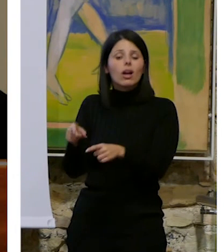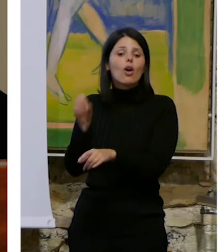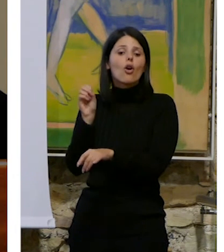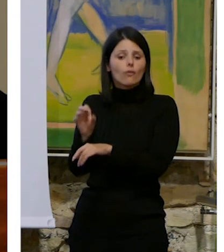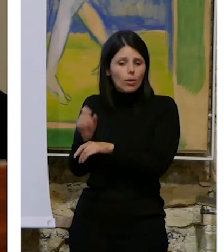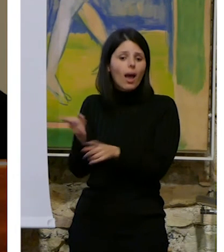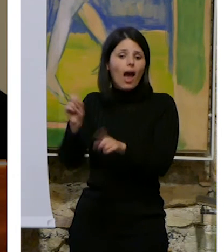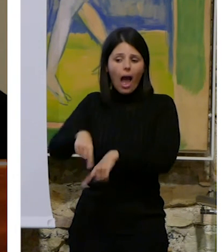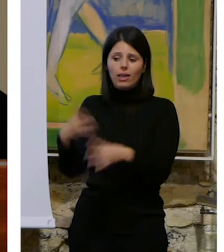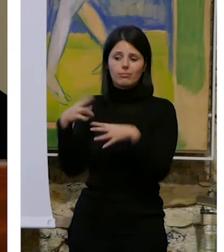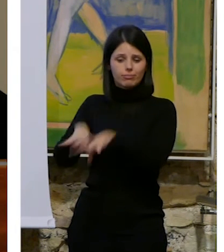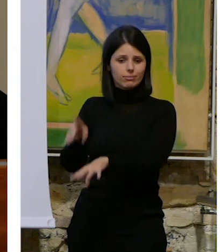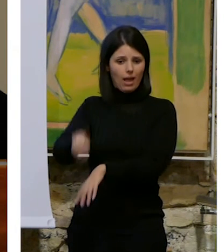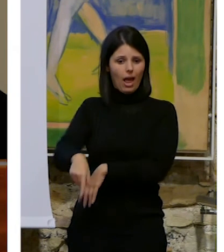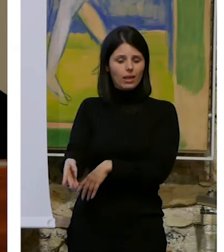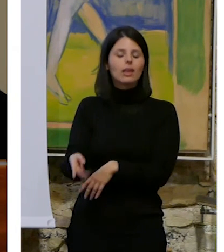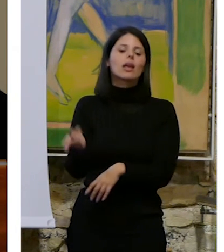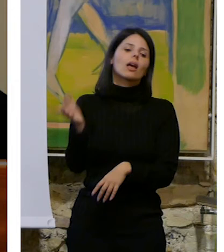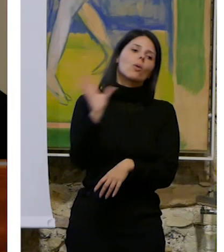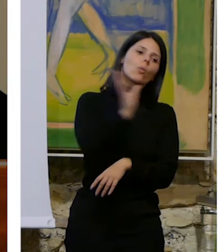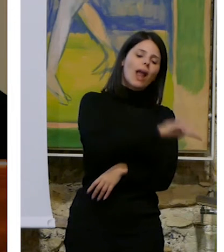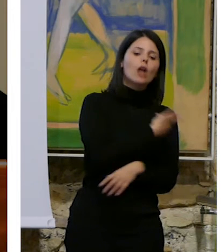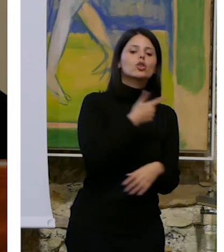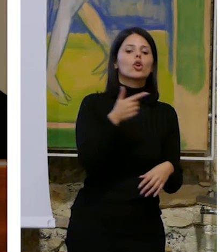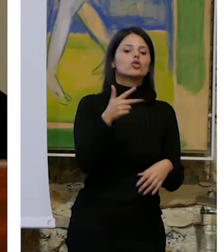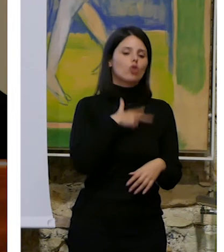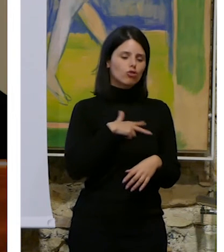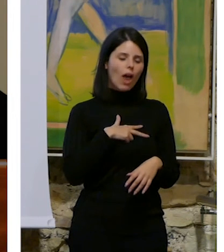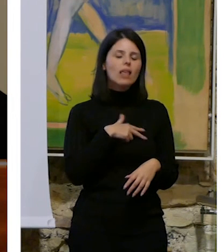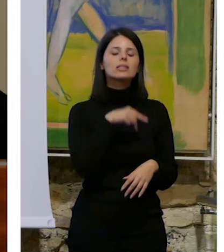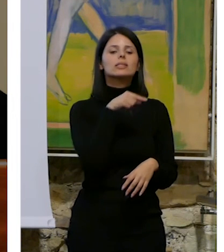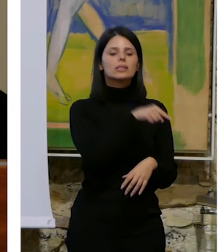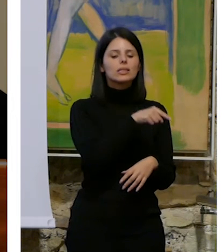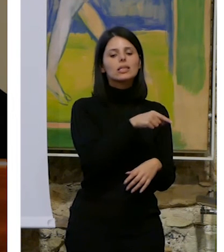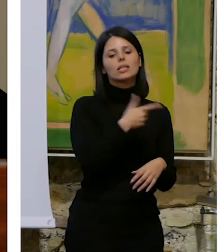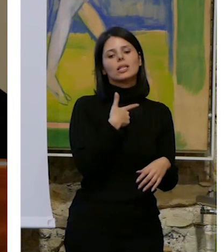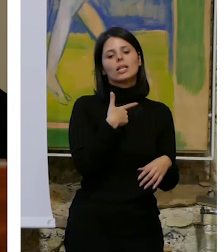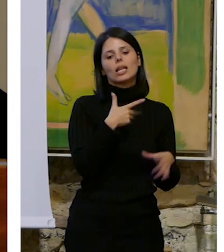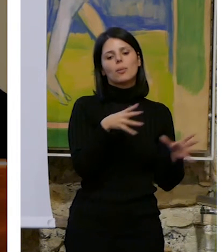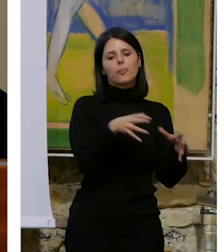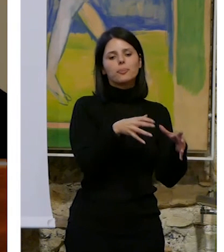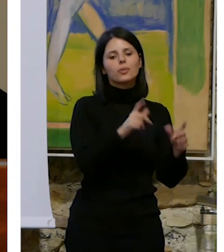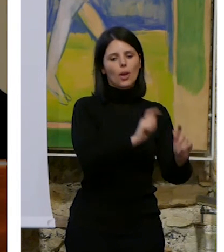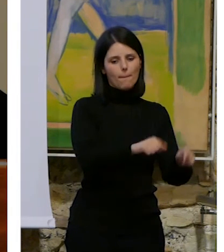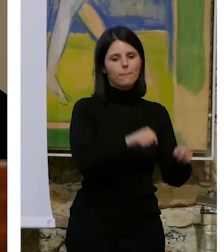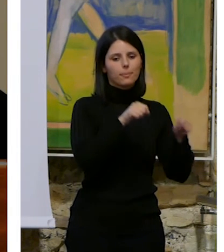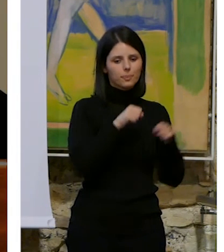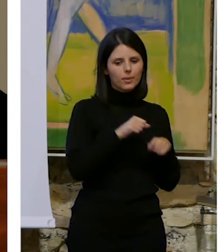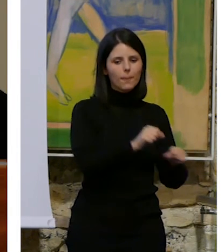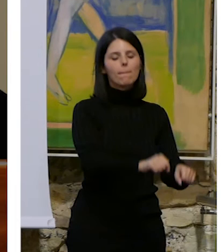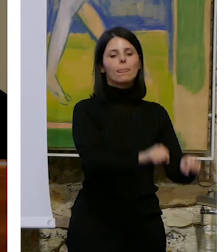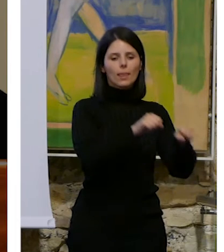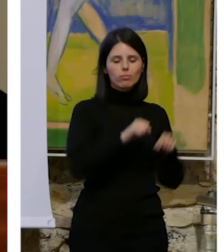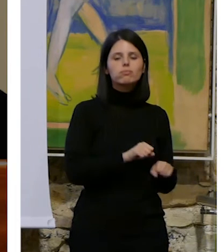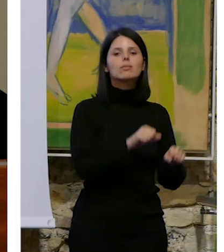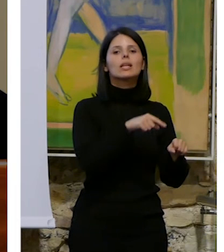e aggregava. Poi c'erano i socialisti che avevano il club dei vogatori sui navigli. Anche quelli formavano, cioè la